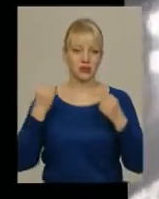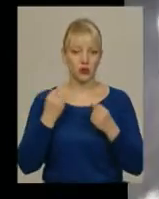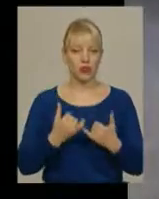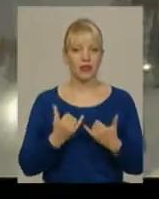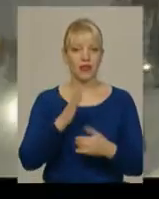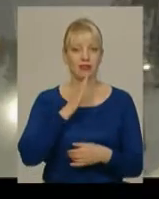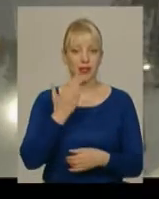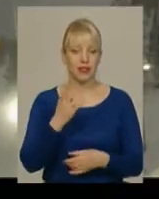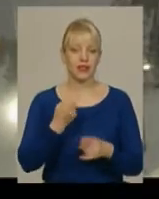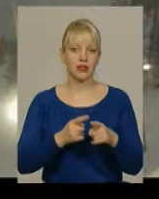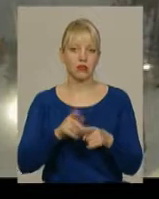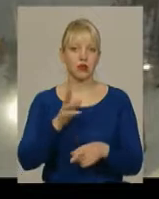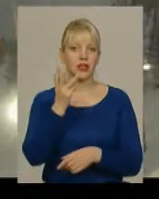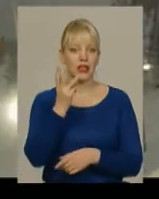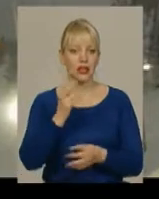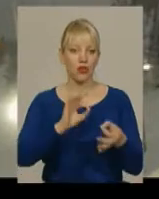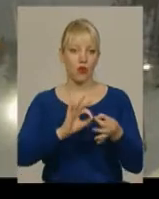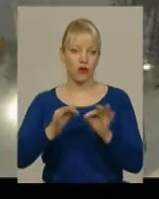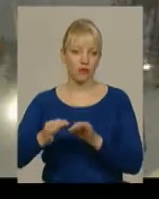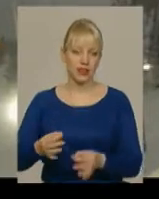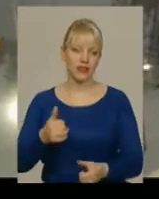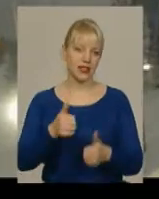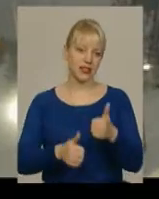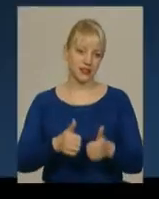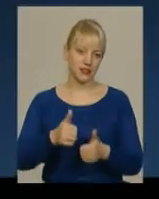будуть 3-ті Олімпійські ігри.